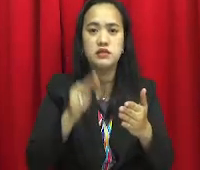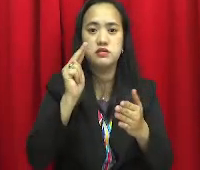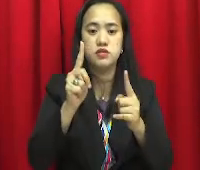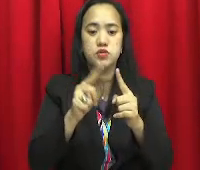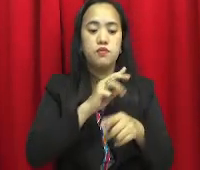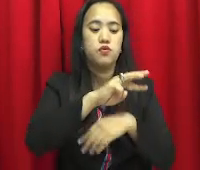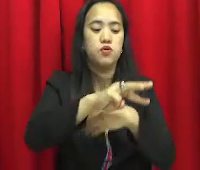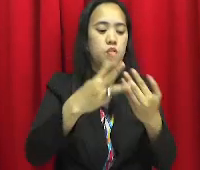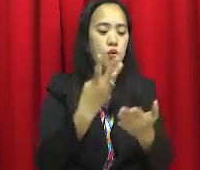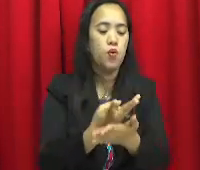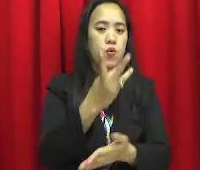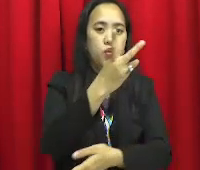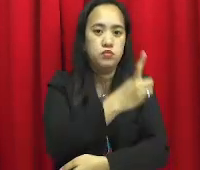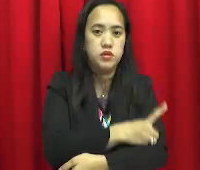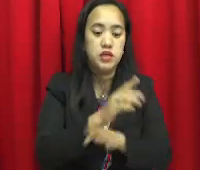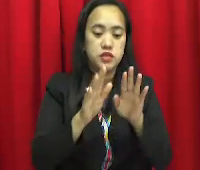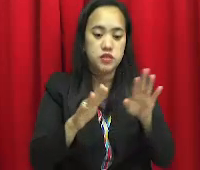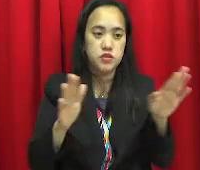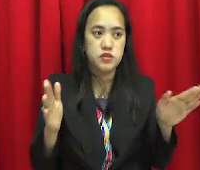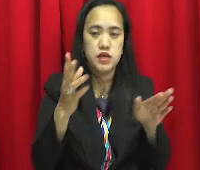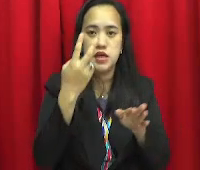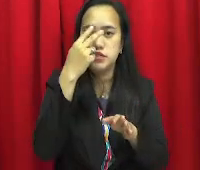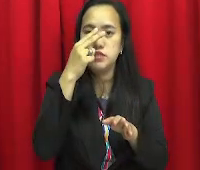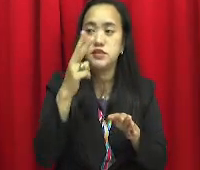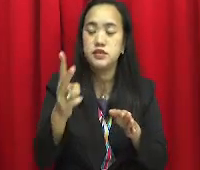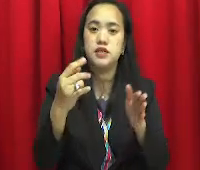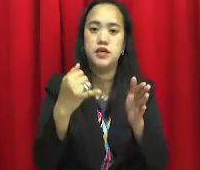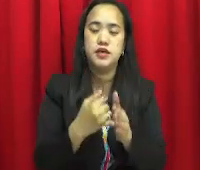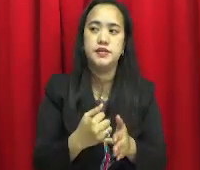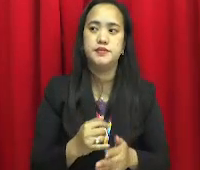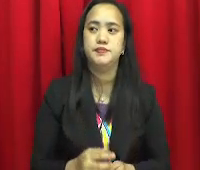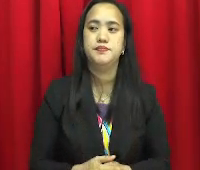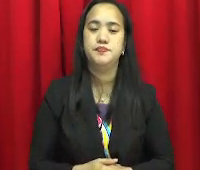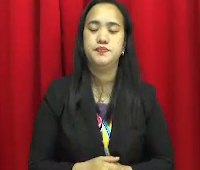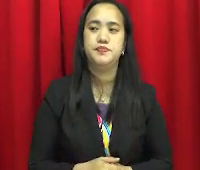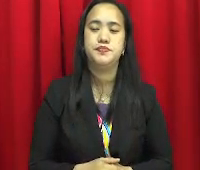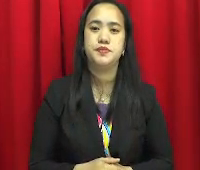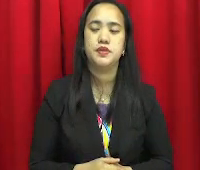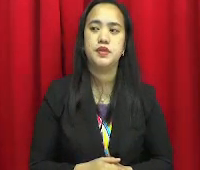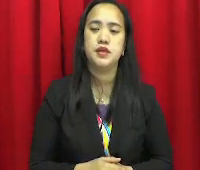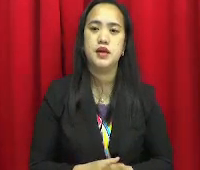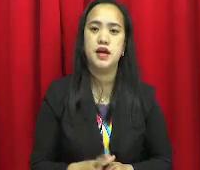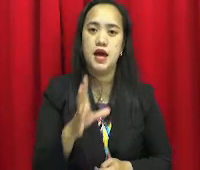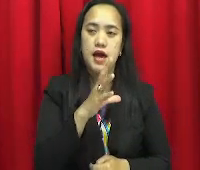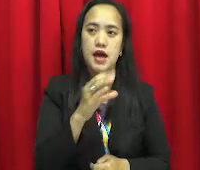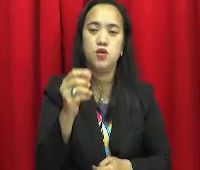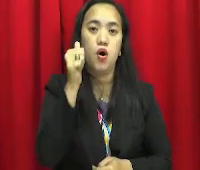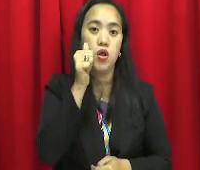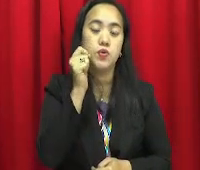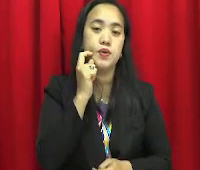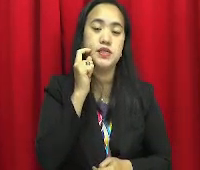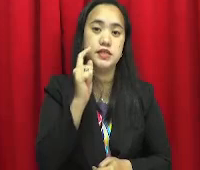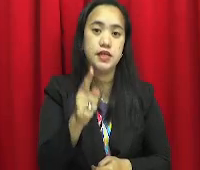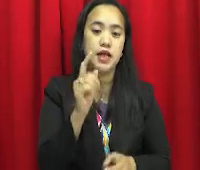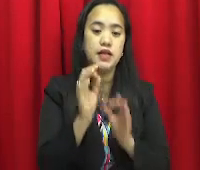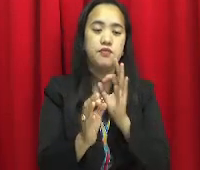sa buong araw, na nasusubaybayan mo sila, nababantayan mo, nasasabihan mo, na